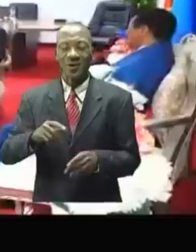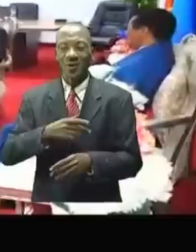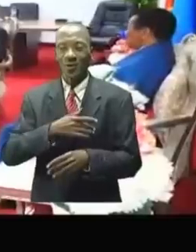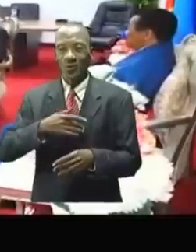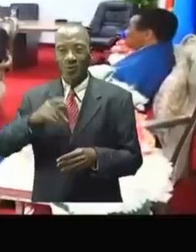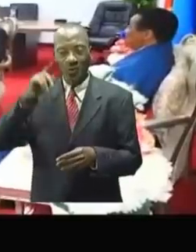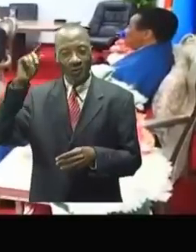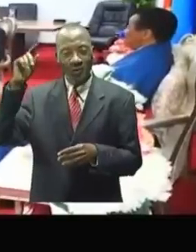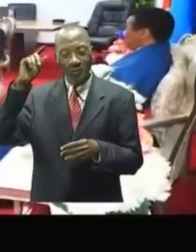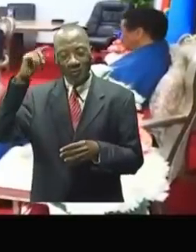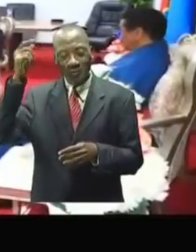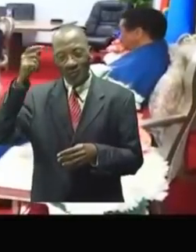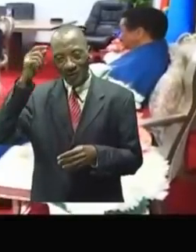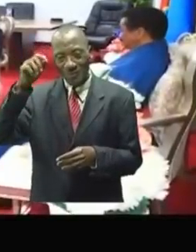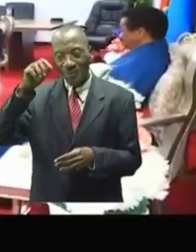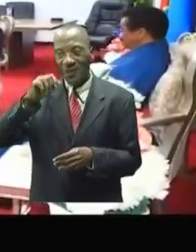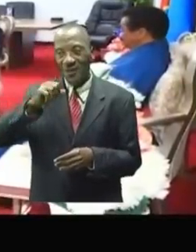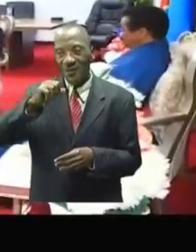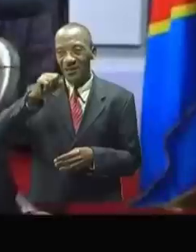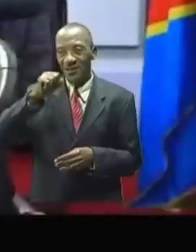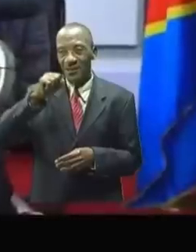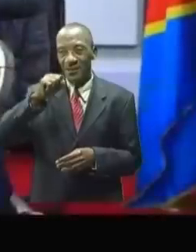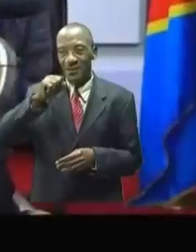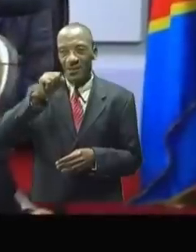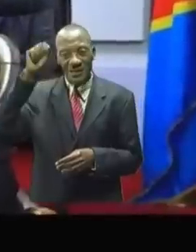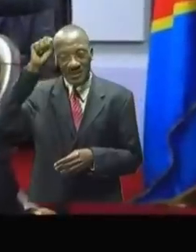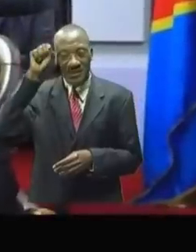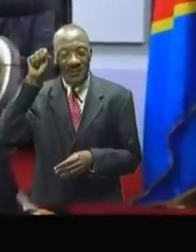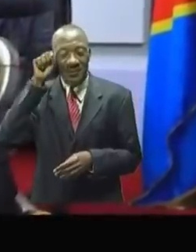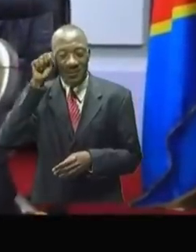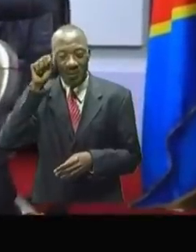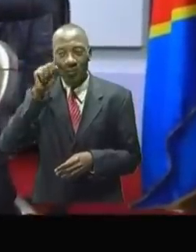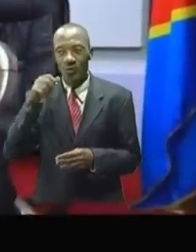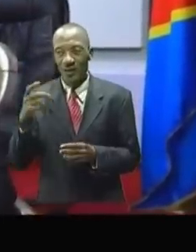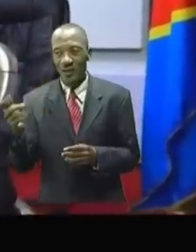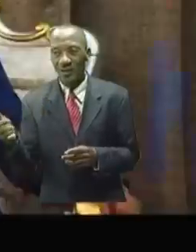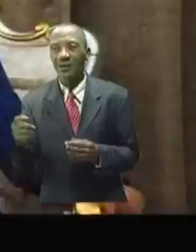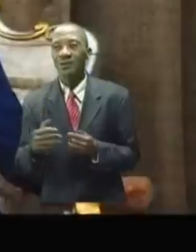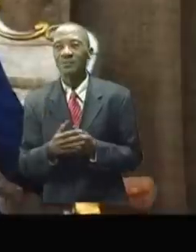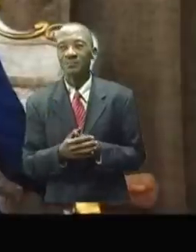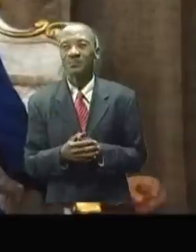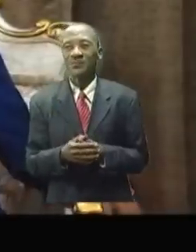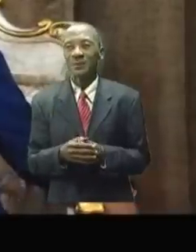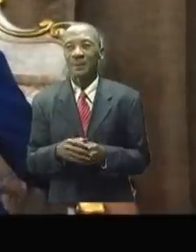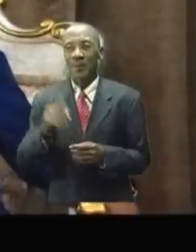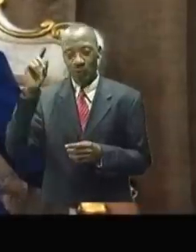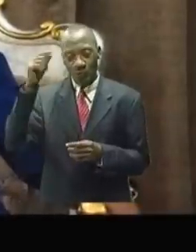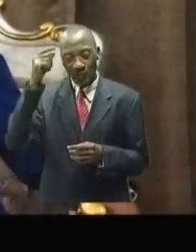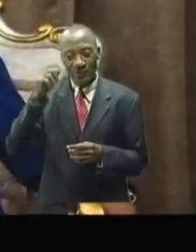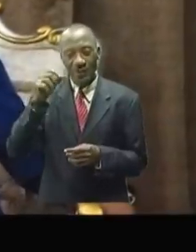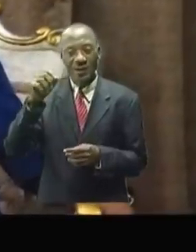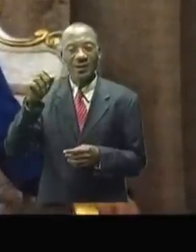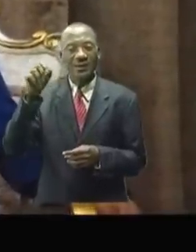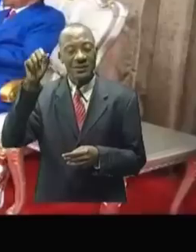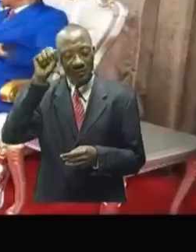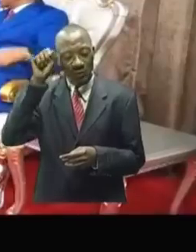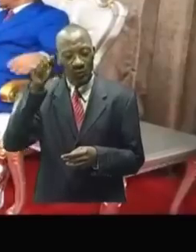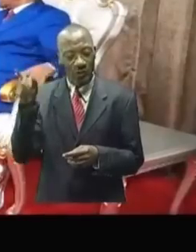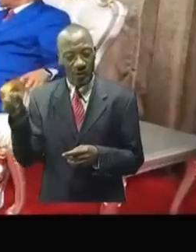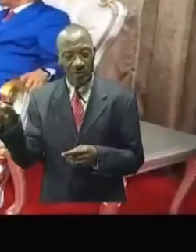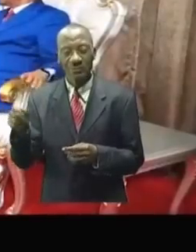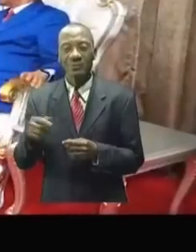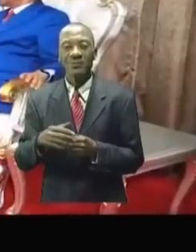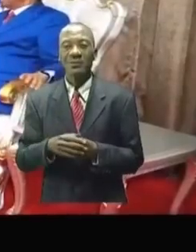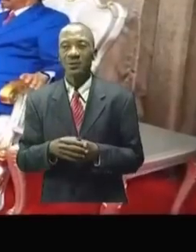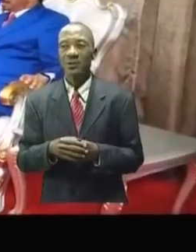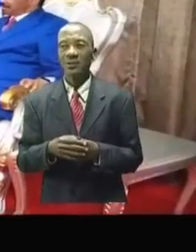l'Assemblée nationale le projet de loi portant reddition des comptes de la loi des finances de l'exercice 2022. Depuis l'arrivée du gouvernement